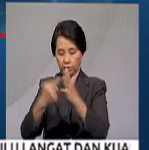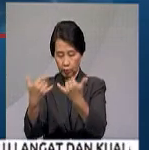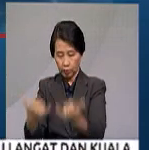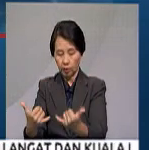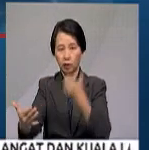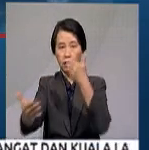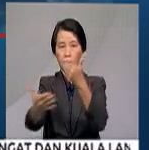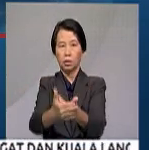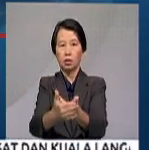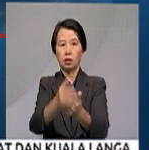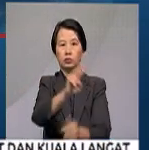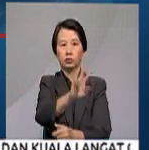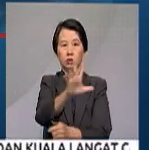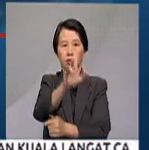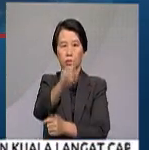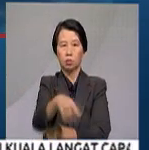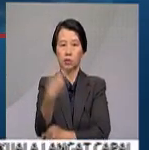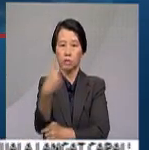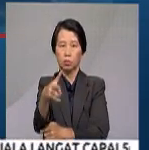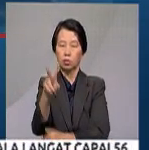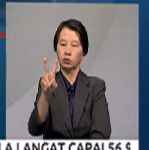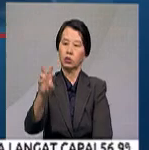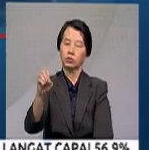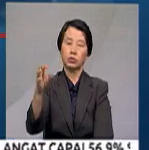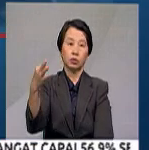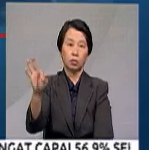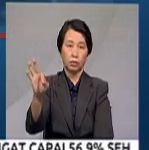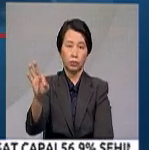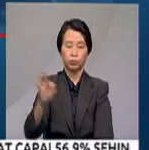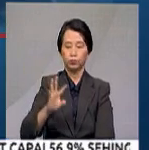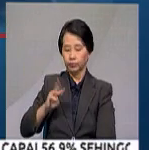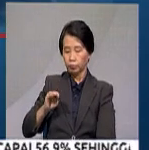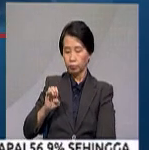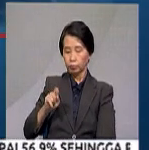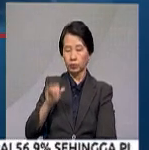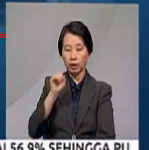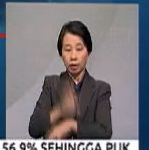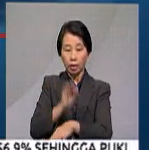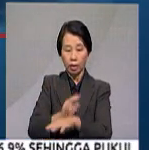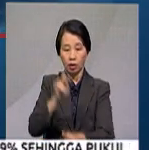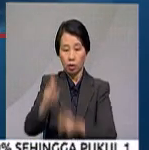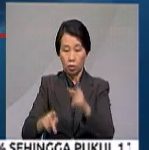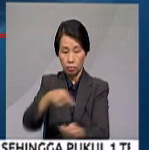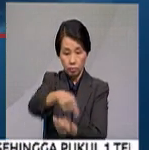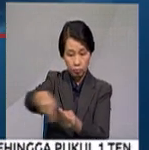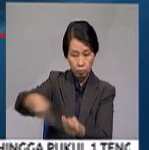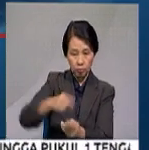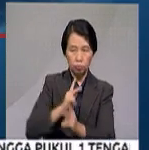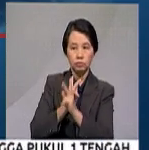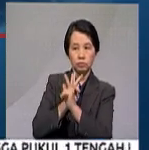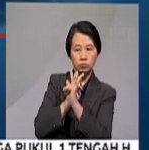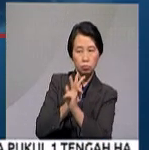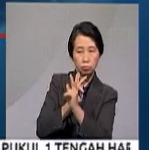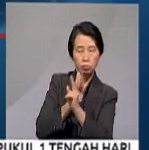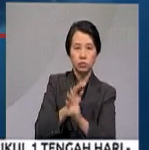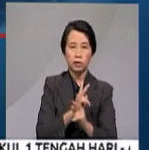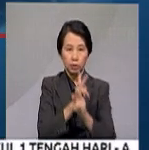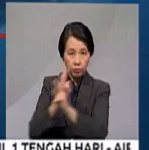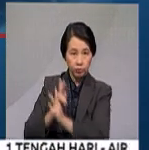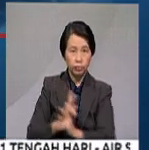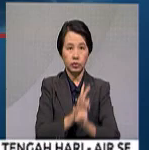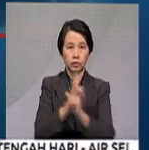sehingga 25 Disember 2019. Map Malaysia menasihatkan penduduk setempat agar sentiasa berhati-hati dan